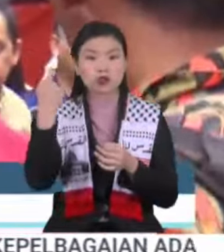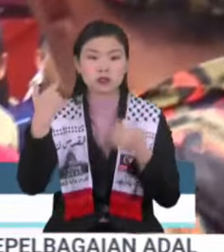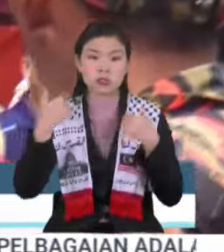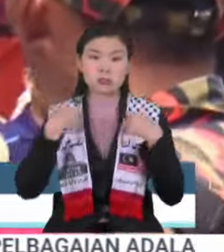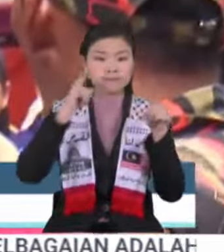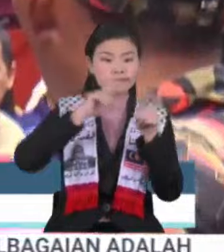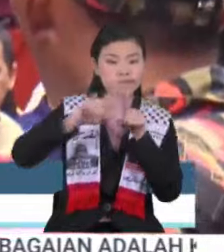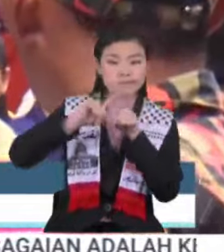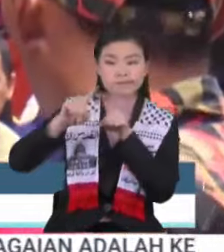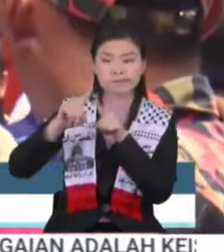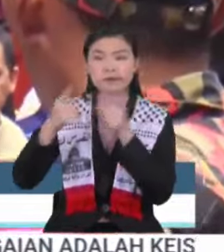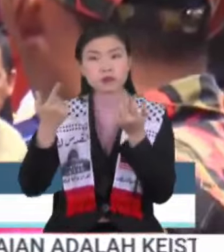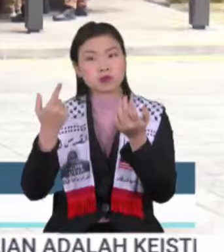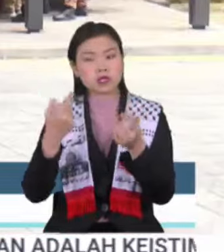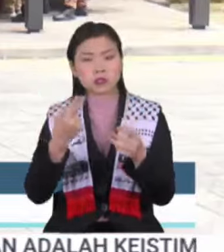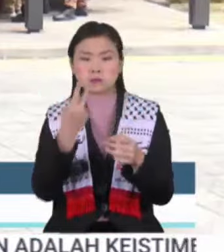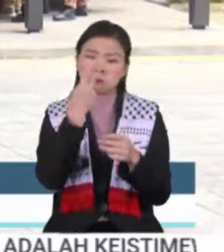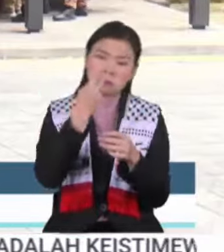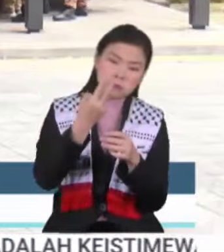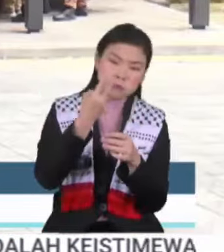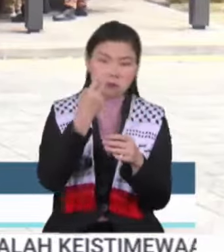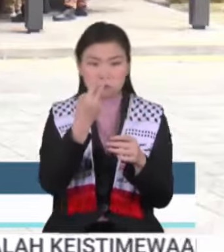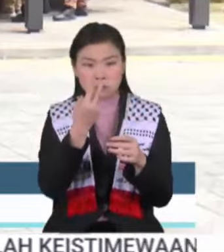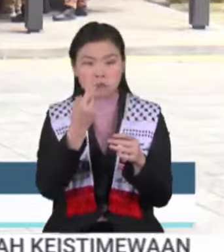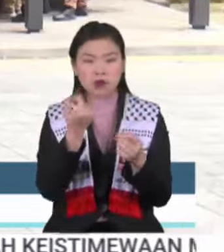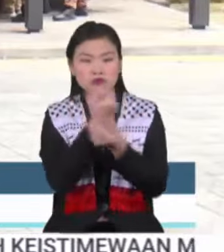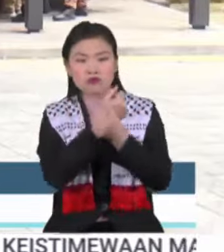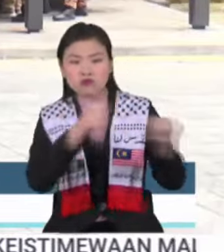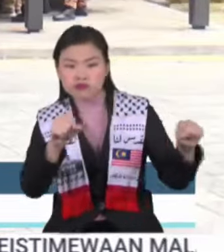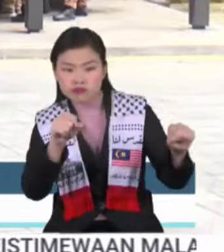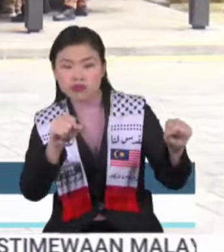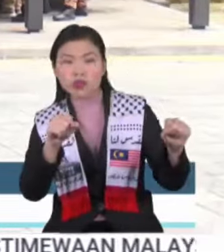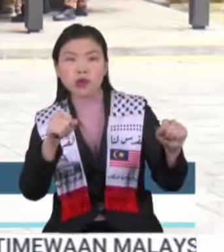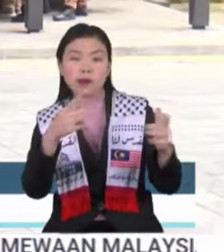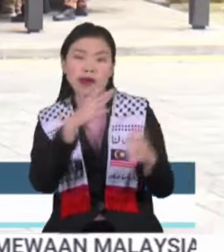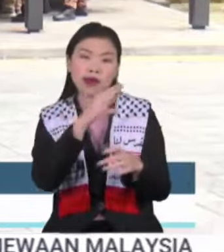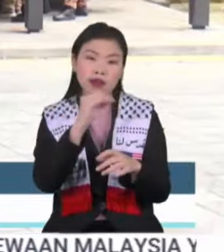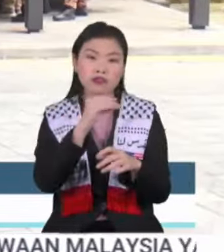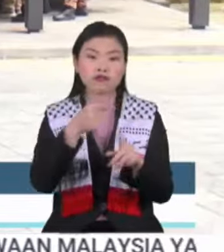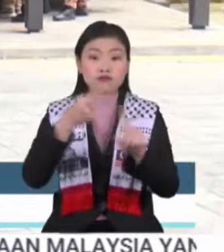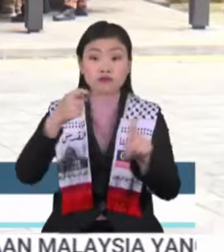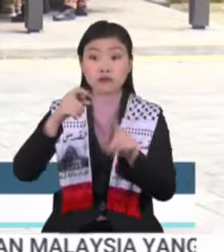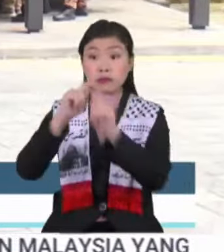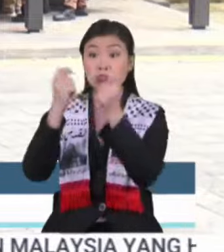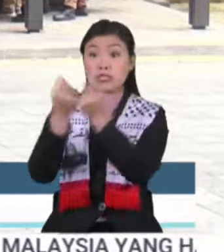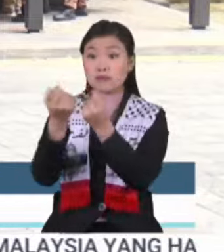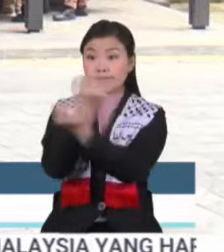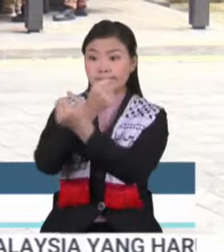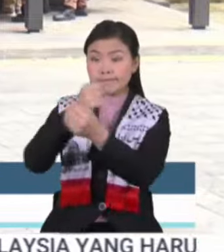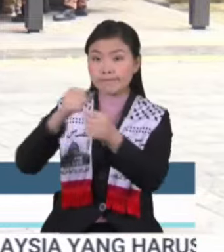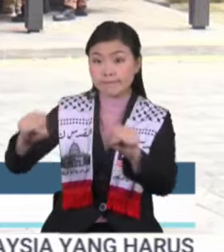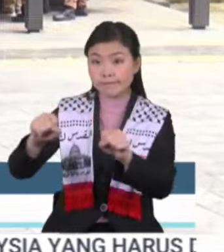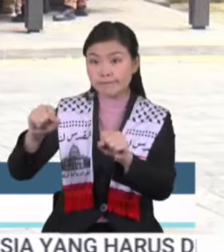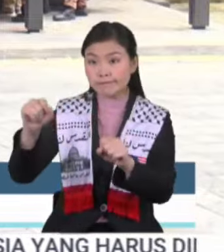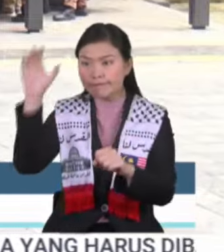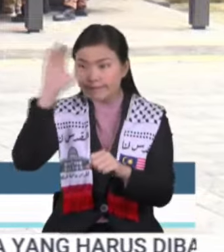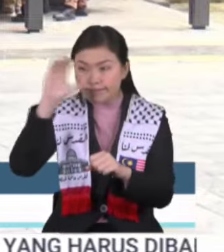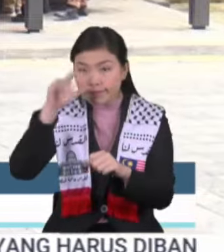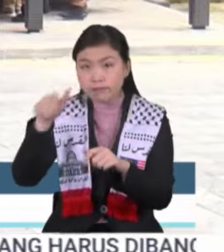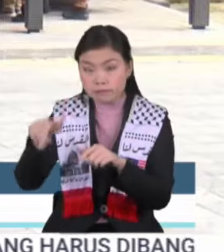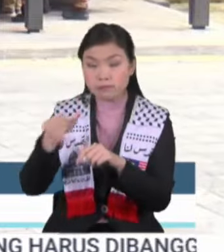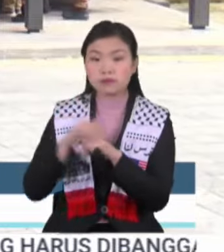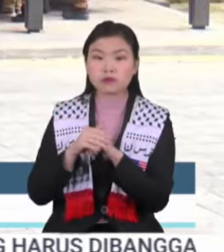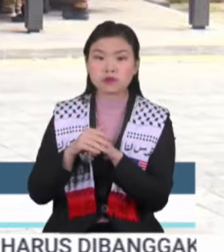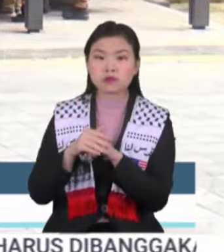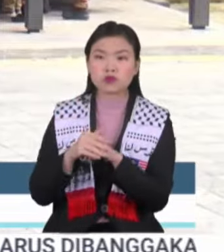merangkumi aspek keselamatan kepada pasukan SAR itu sendiri yang melakukan operasi pencarian, dan